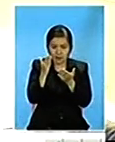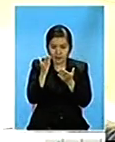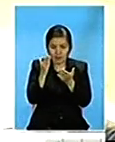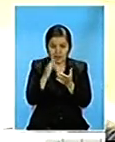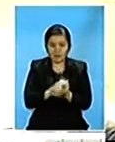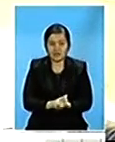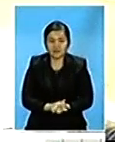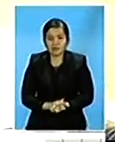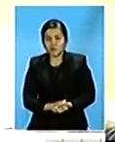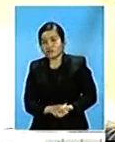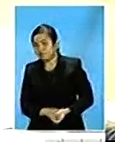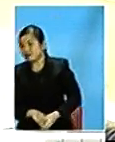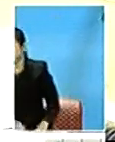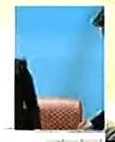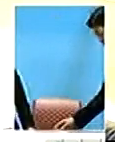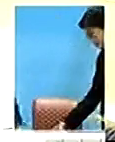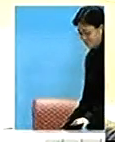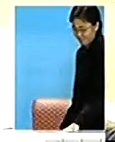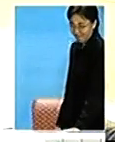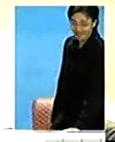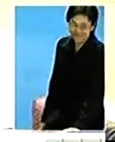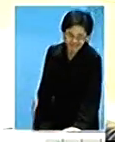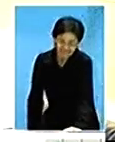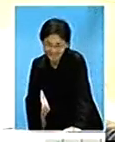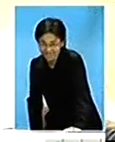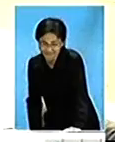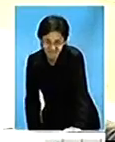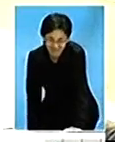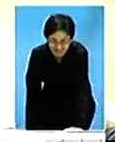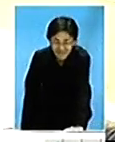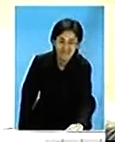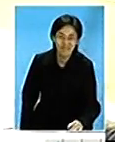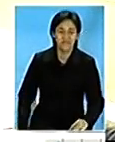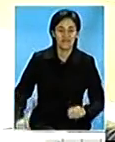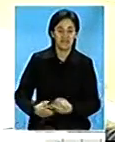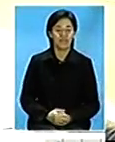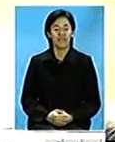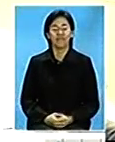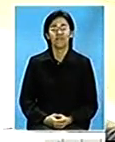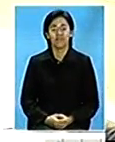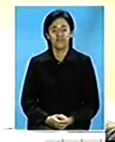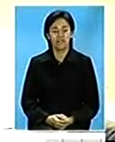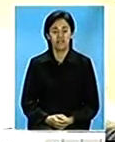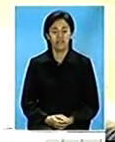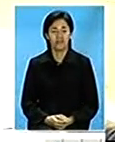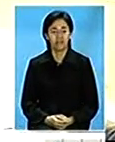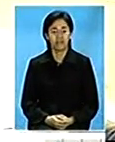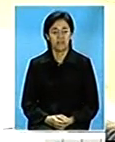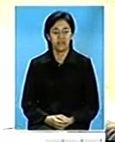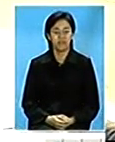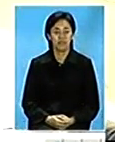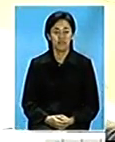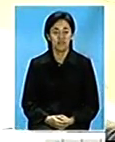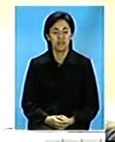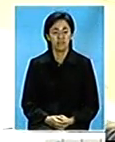งแบ่งตั้งแต่เชยภูมิลงมาเนี่ยนะฮะมาทางลำลายเนี่